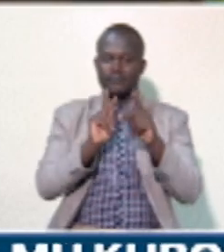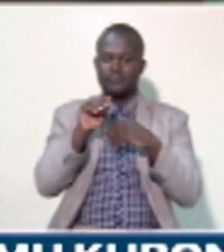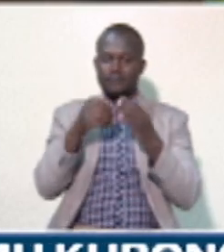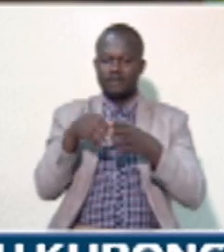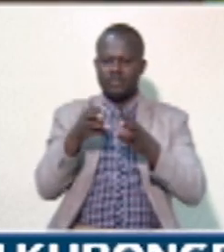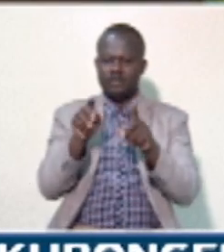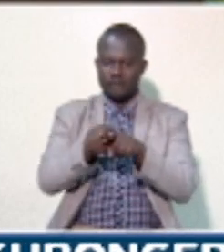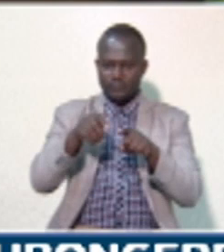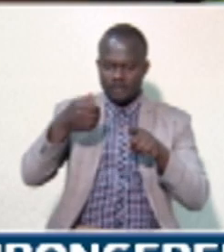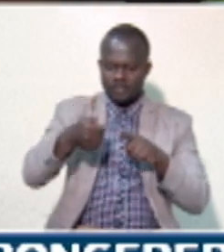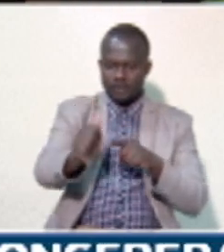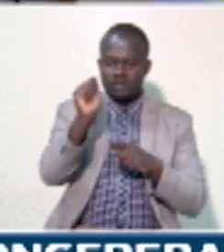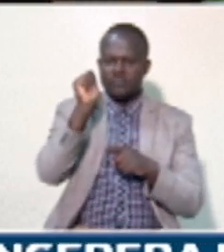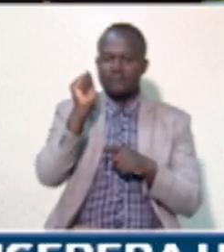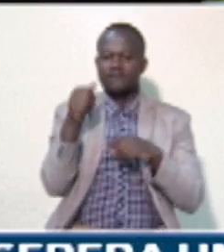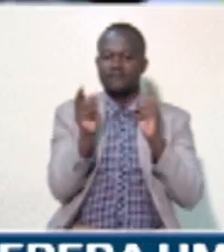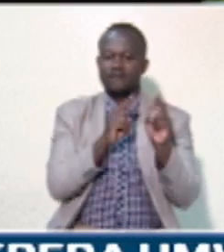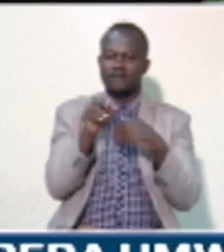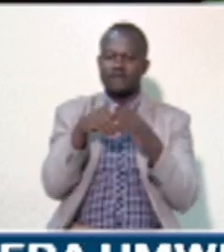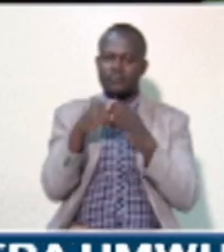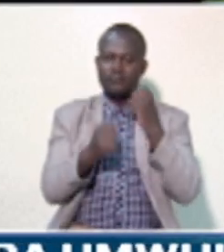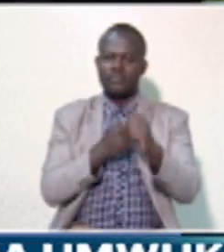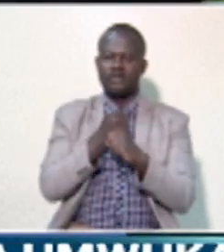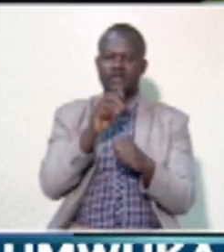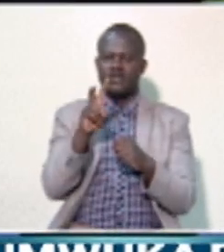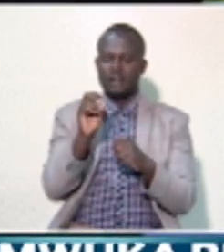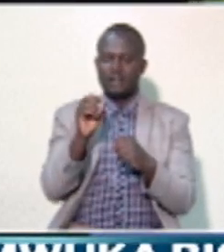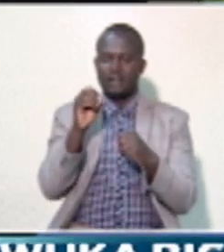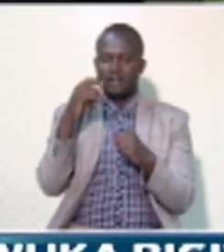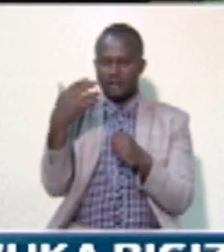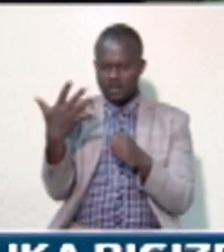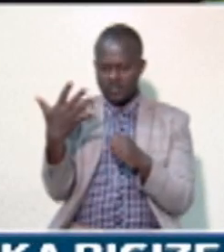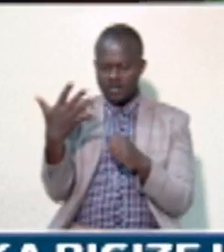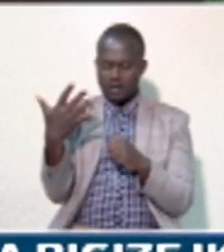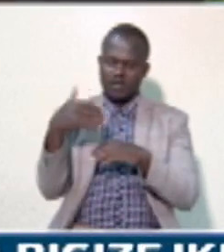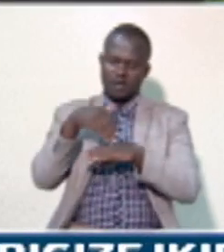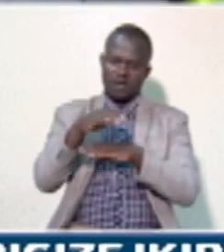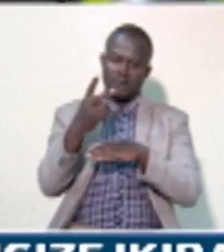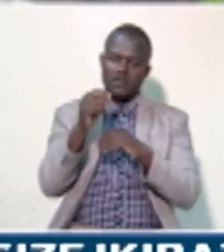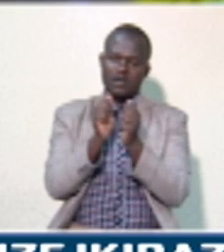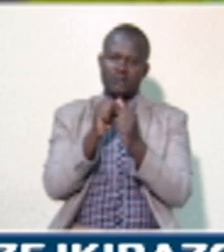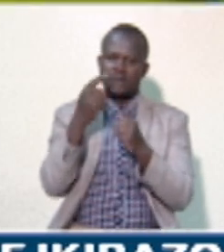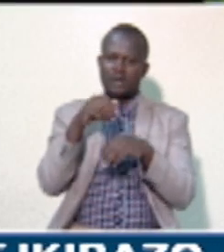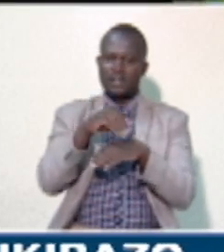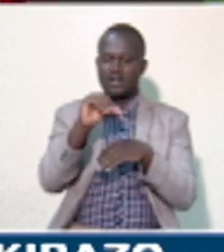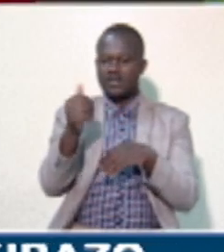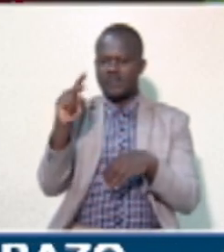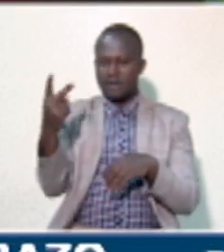buryo. N'ubundi muri 2005 hari umuntu umwe bohereje, 2011 bohereza abandi babiri,